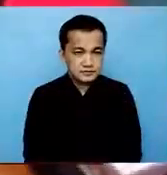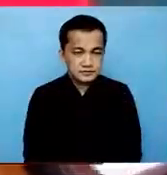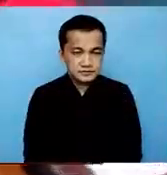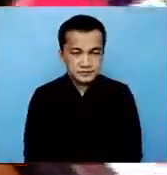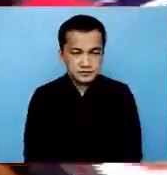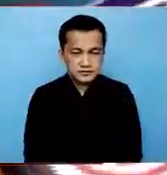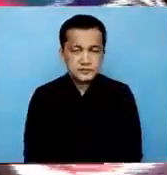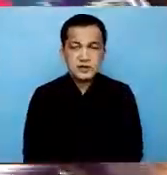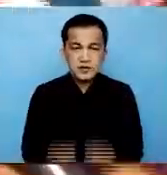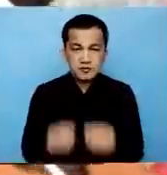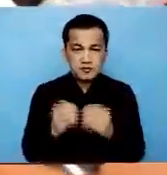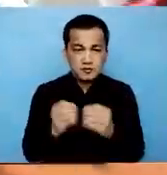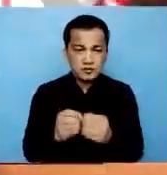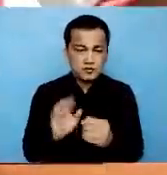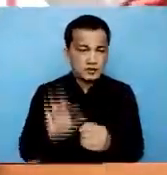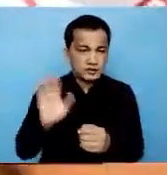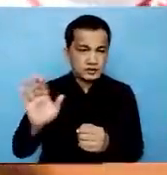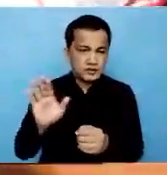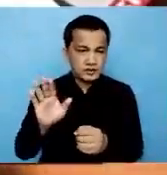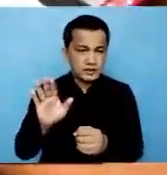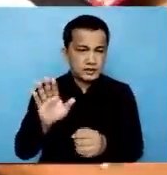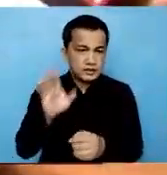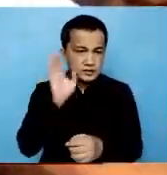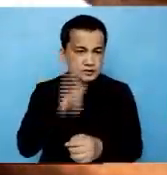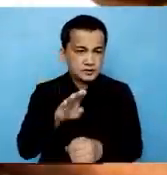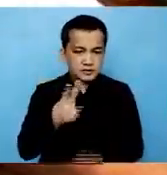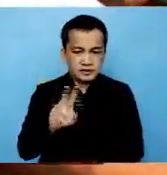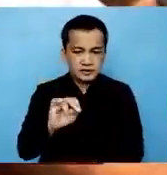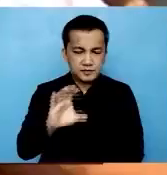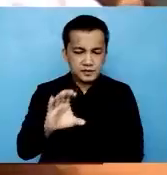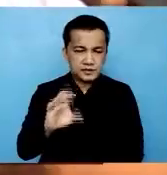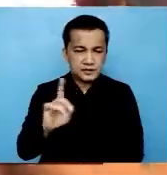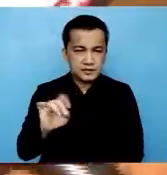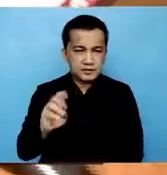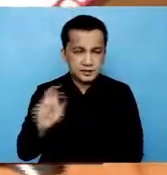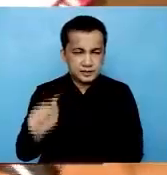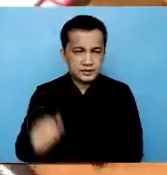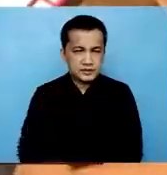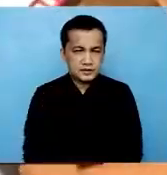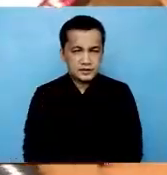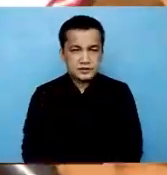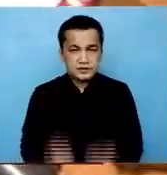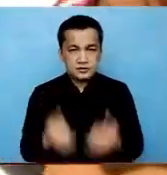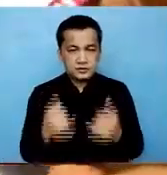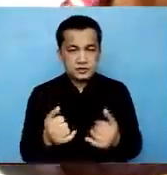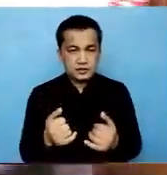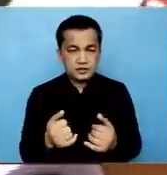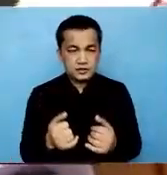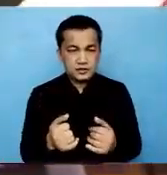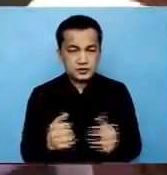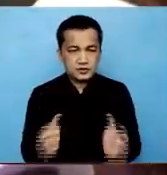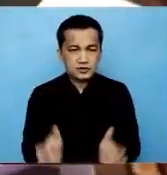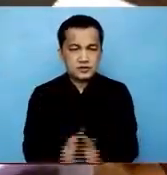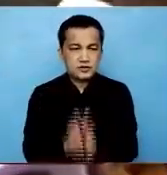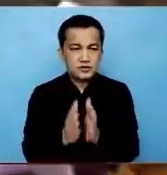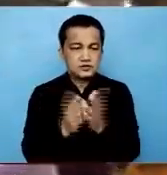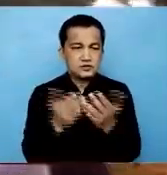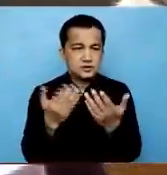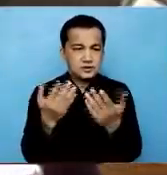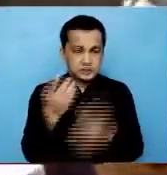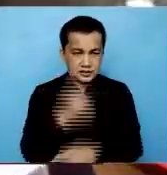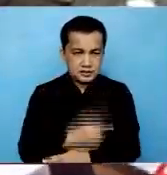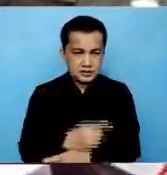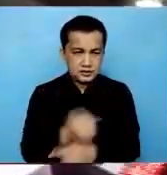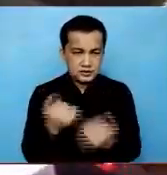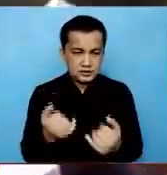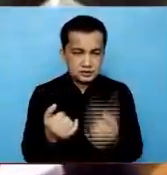Lalo na ang kanyang kapatid na si Vic Boy De Lima. Today is a glorious day. Today is a beautiful day.